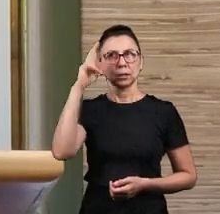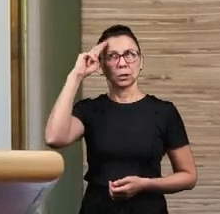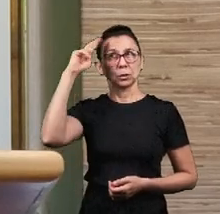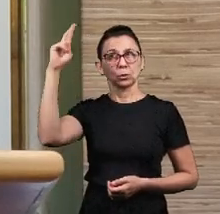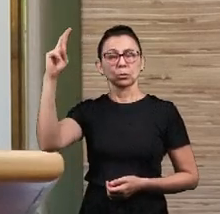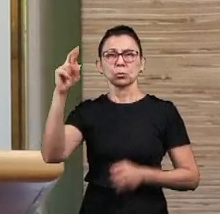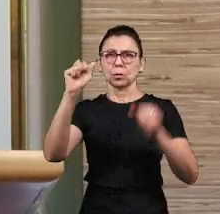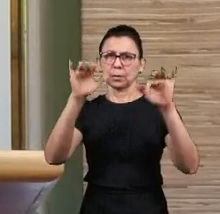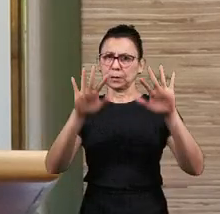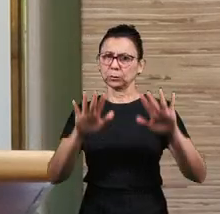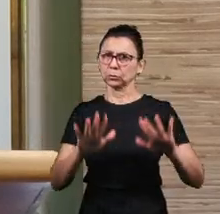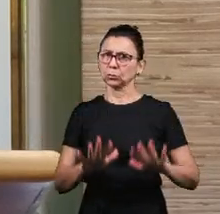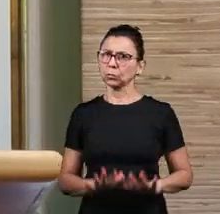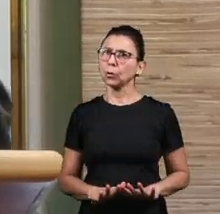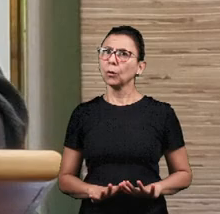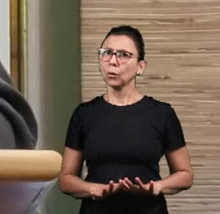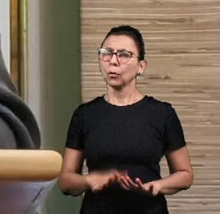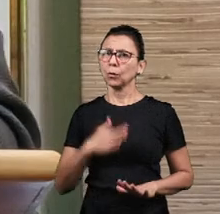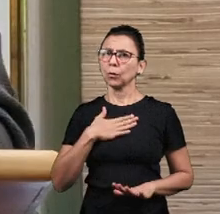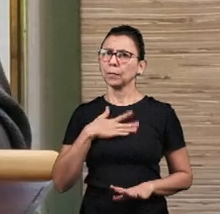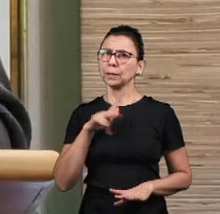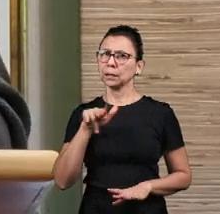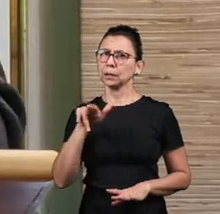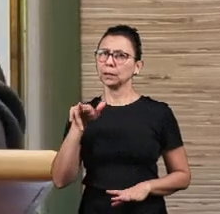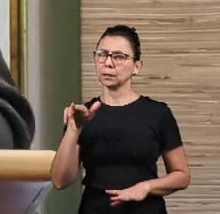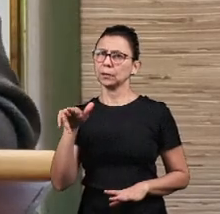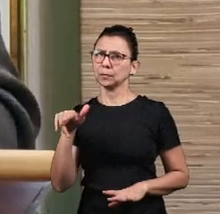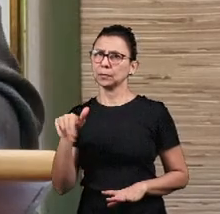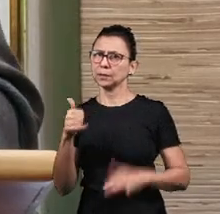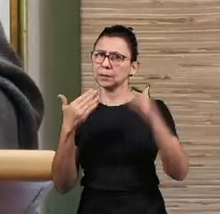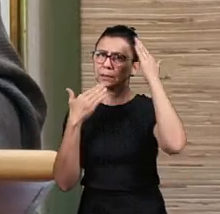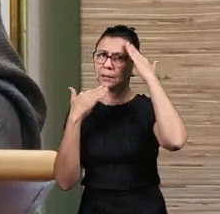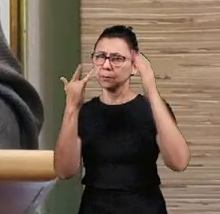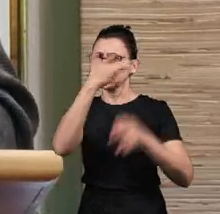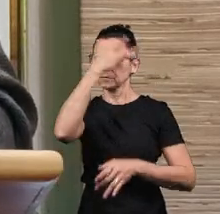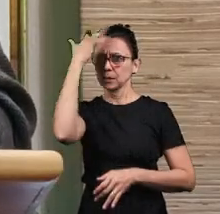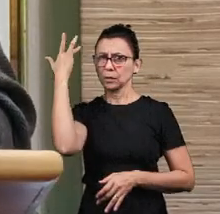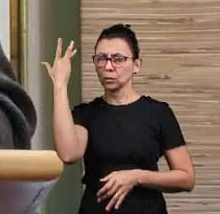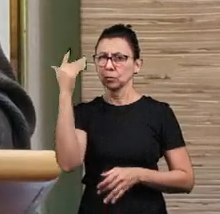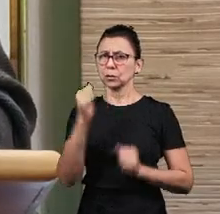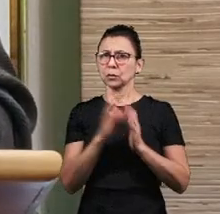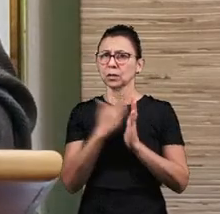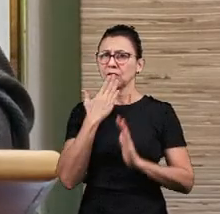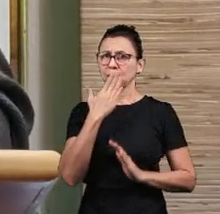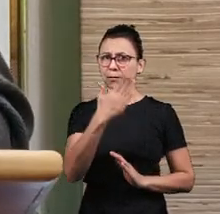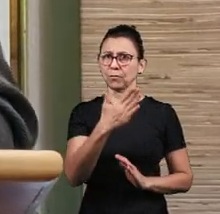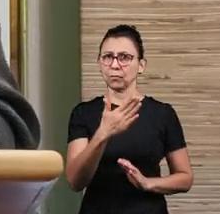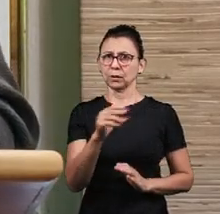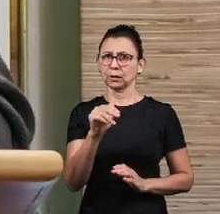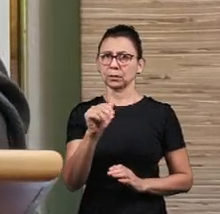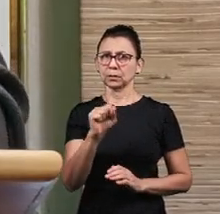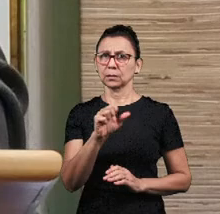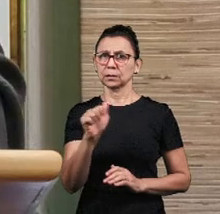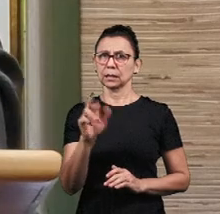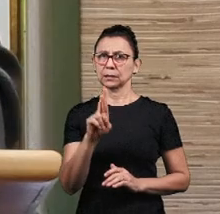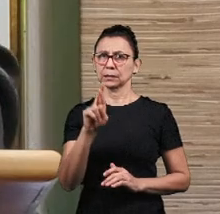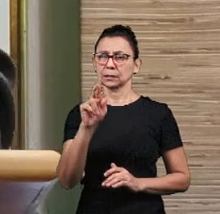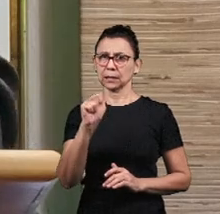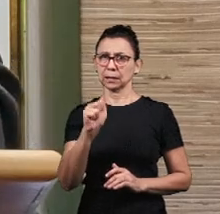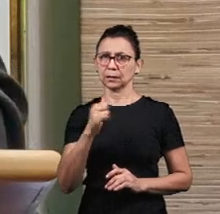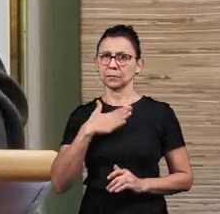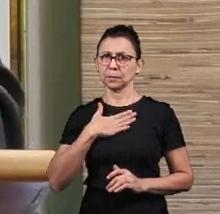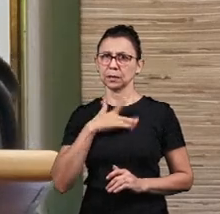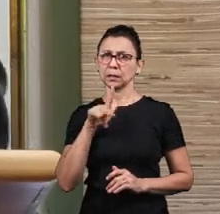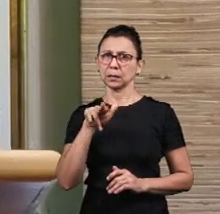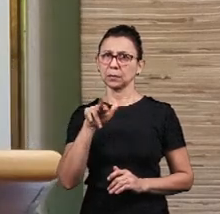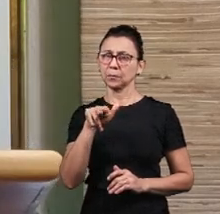Nous avons prié et nous remercions à tous qui ont prié pour elle et priez pour ceux qui sont à l'hôpital. Priez. On